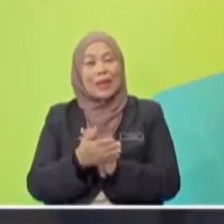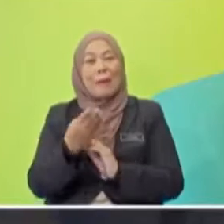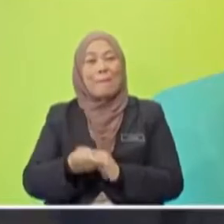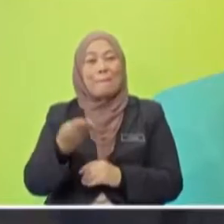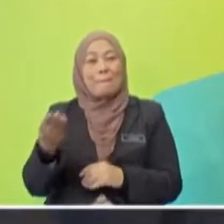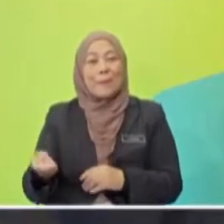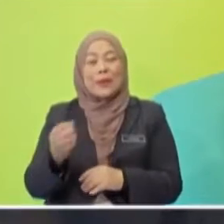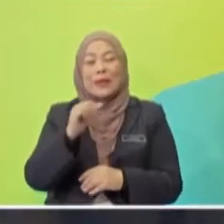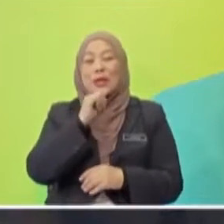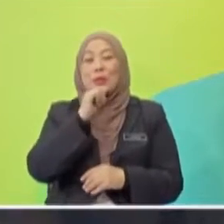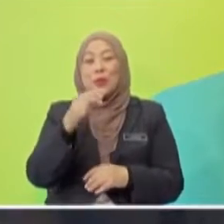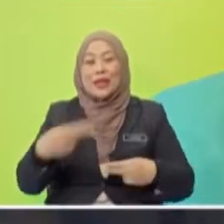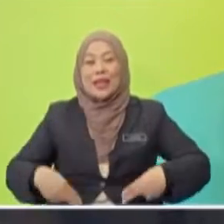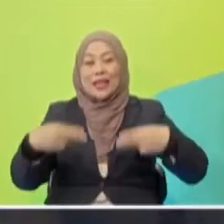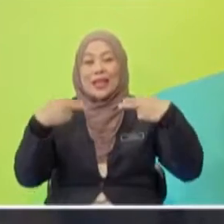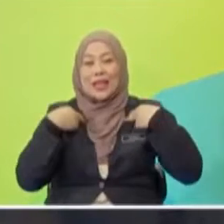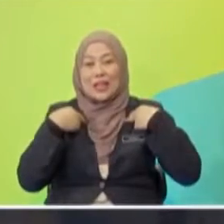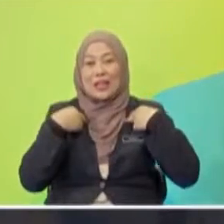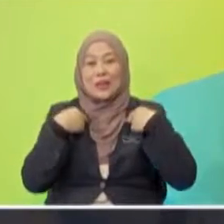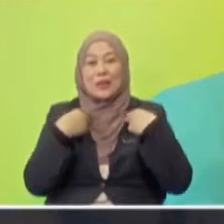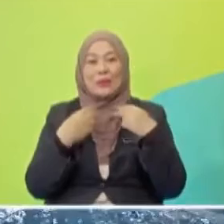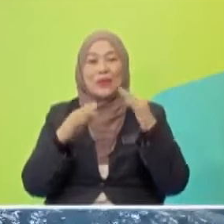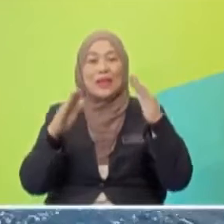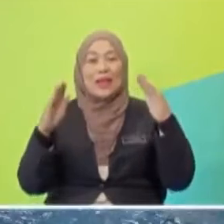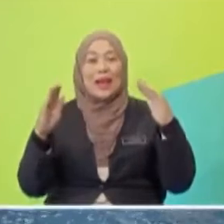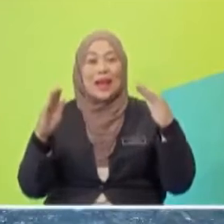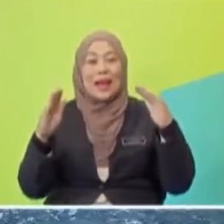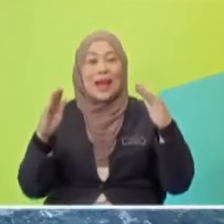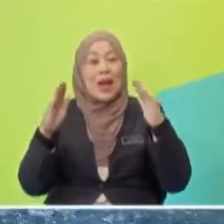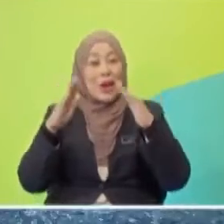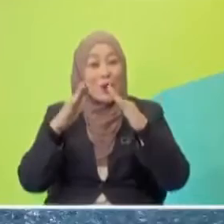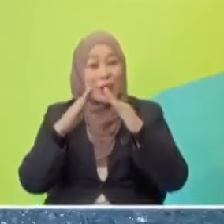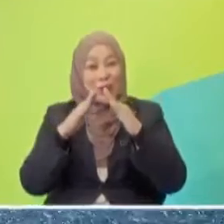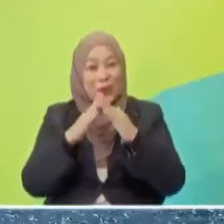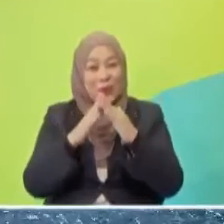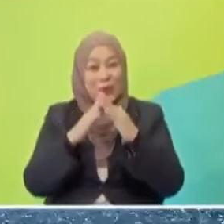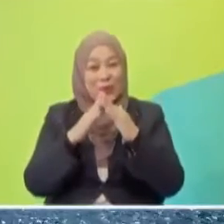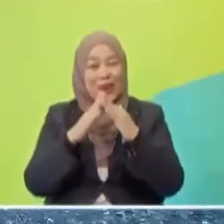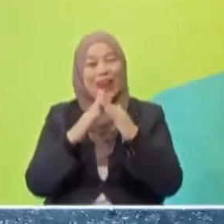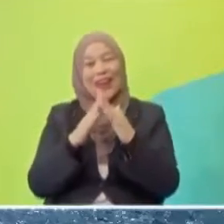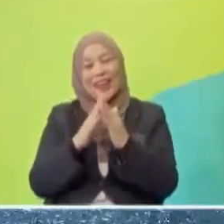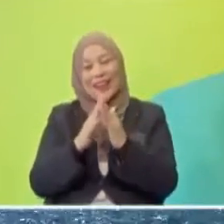adalah rumah Mari kita sama-sama tengok betul Atau tidak wah